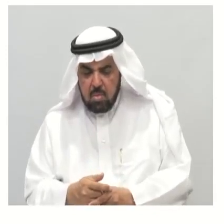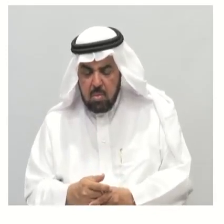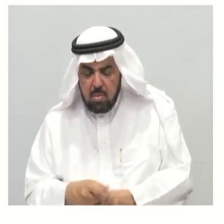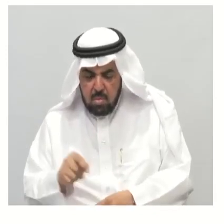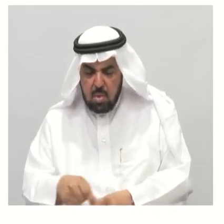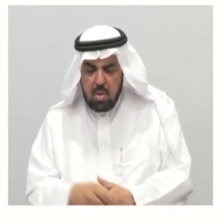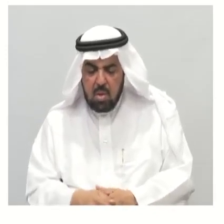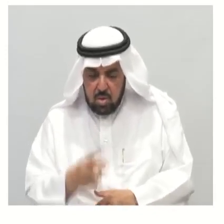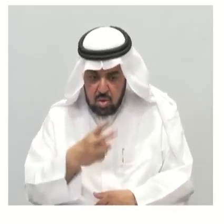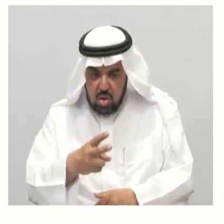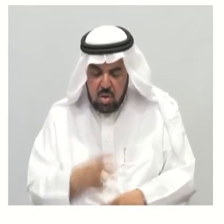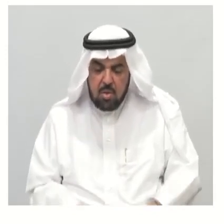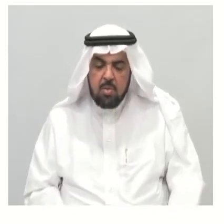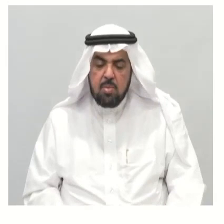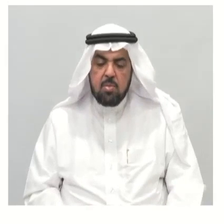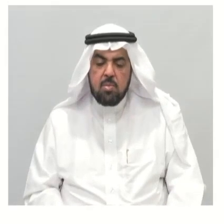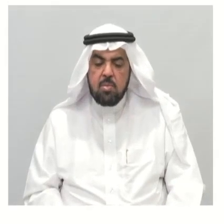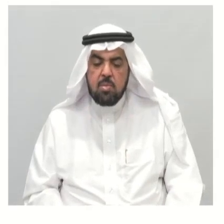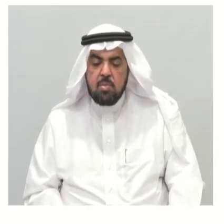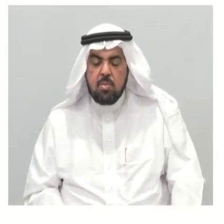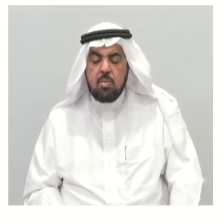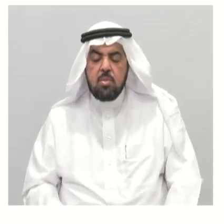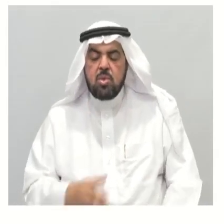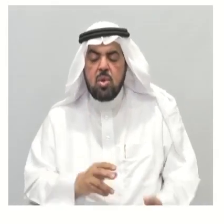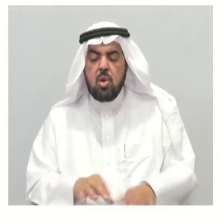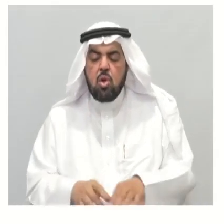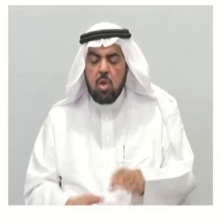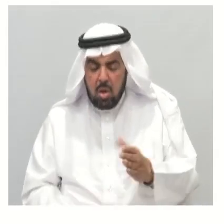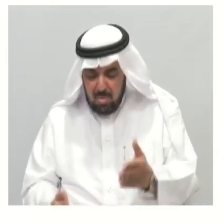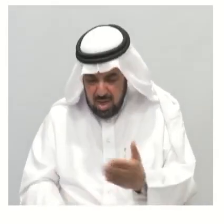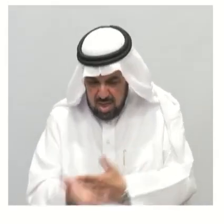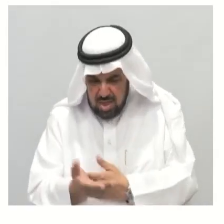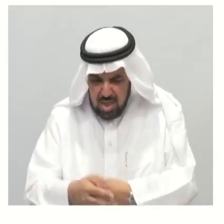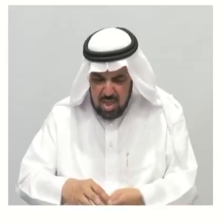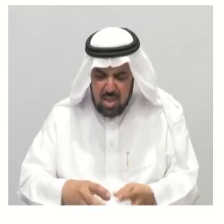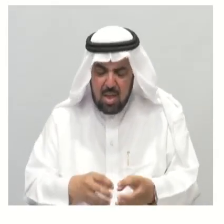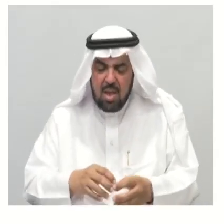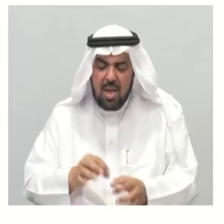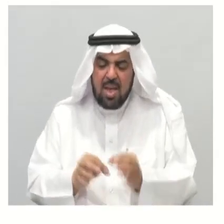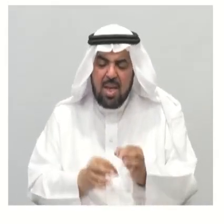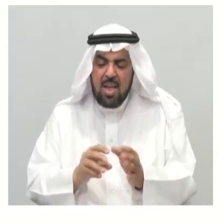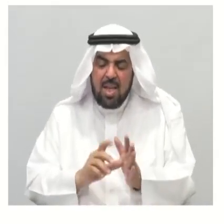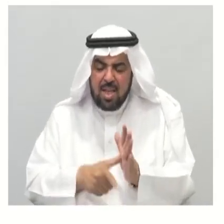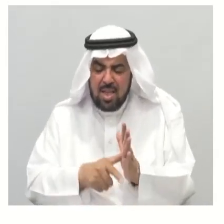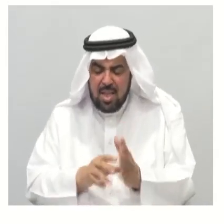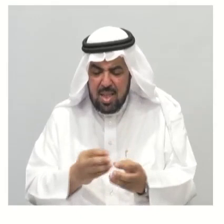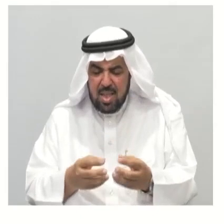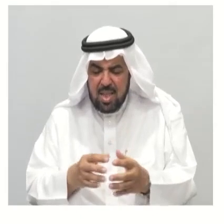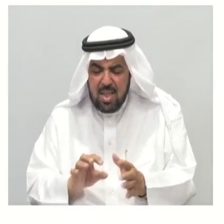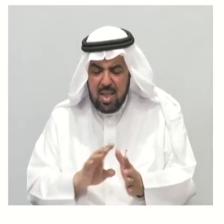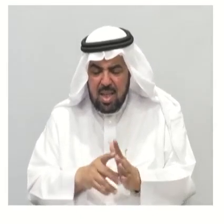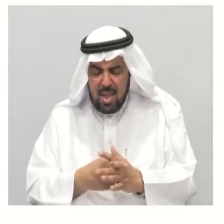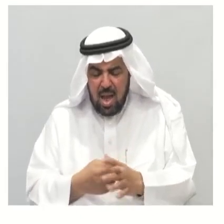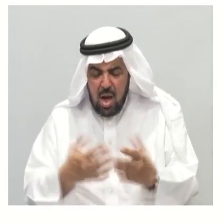إذن شاهدت، اكتب نتيجة تحلل الماء. تحلل الماء إلى يؤدي إلى حصول على